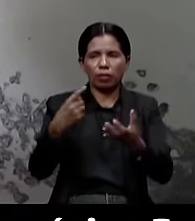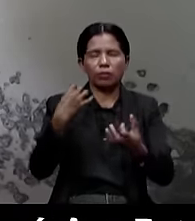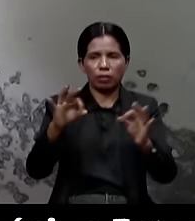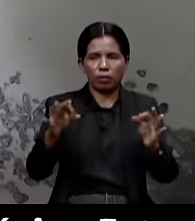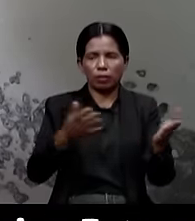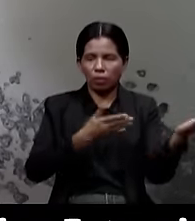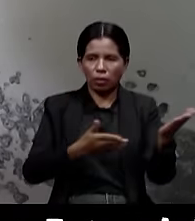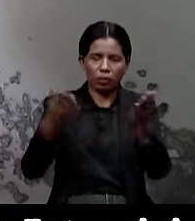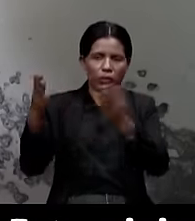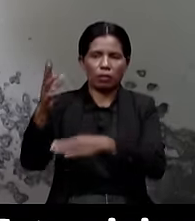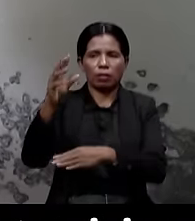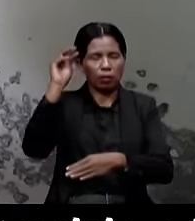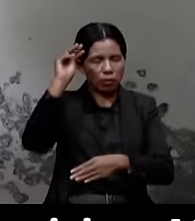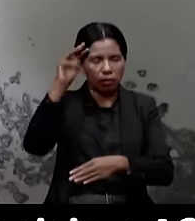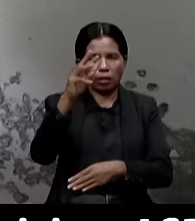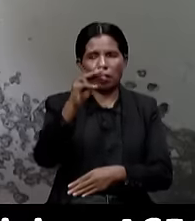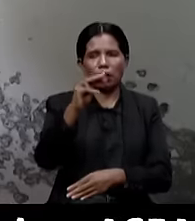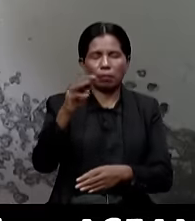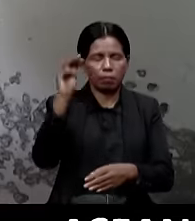pela Loriba,